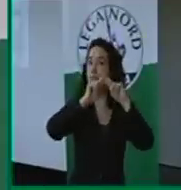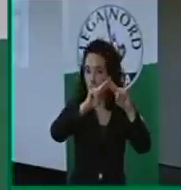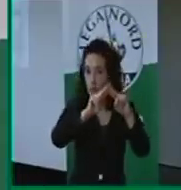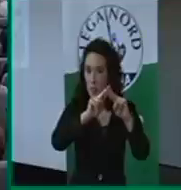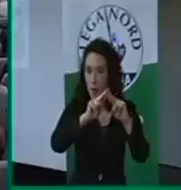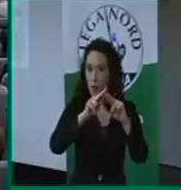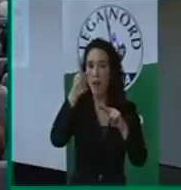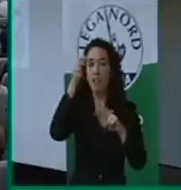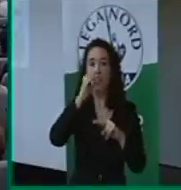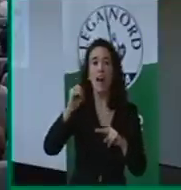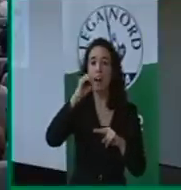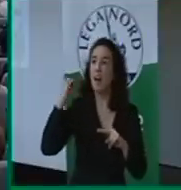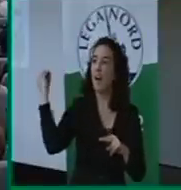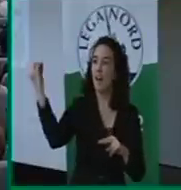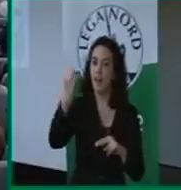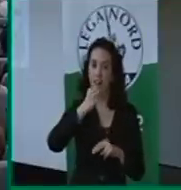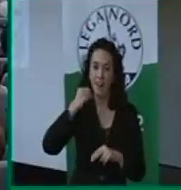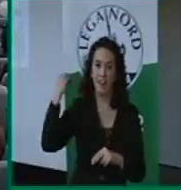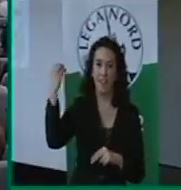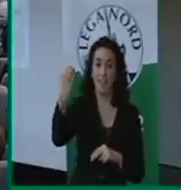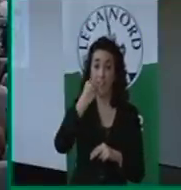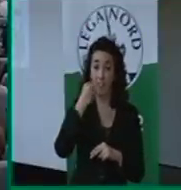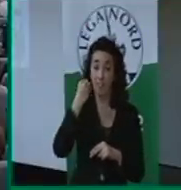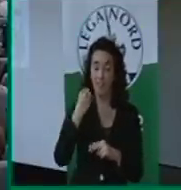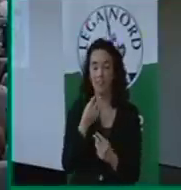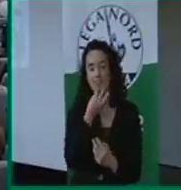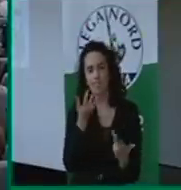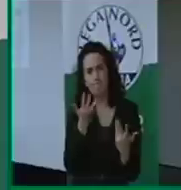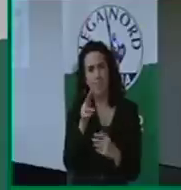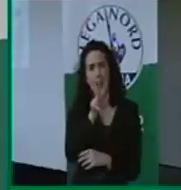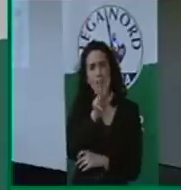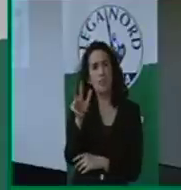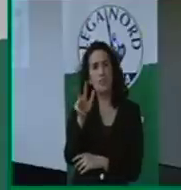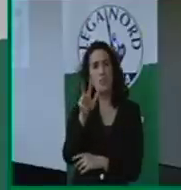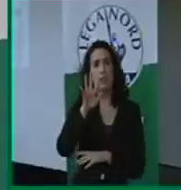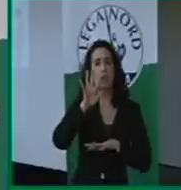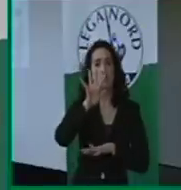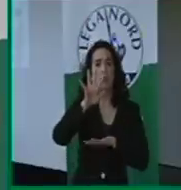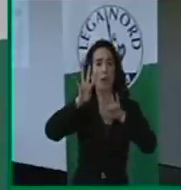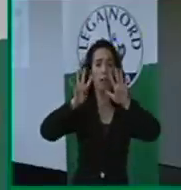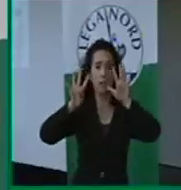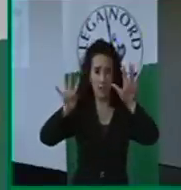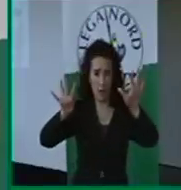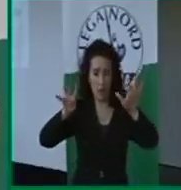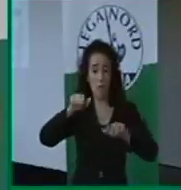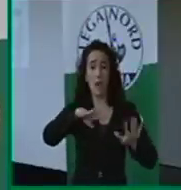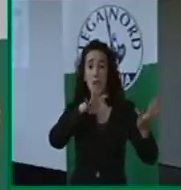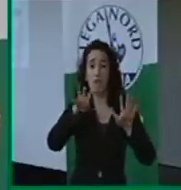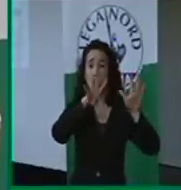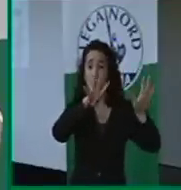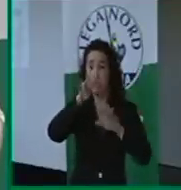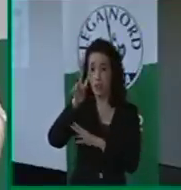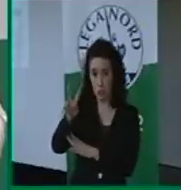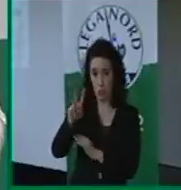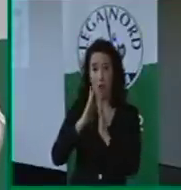gira dopo 359 anni dalla condanna dell'eretico Galileo nel 1992